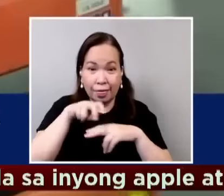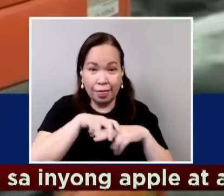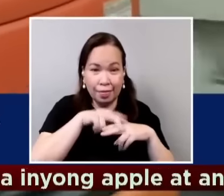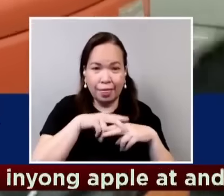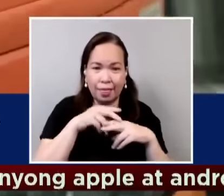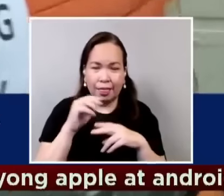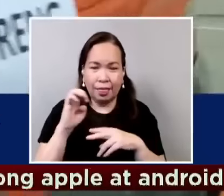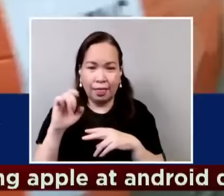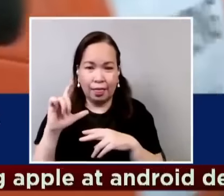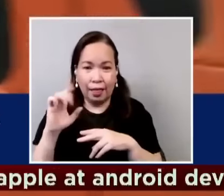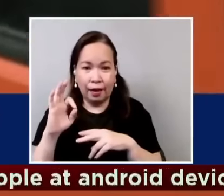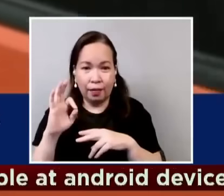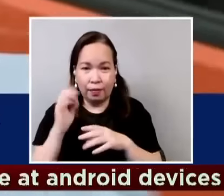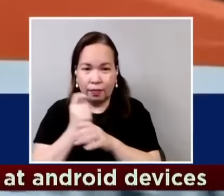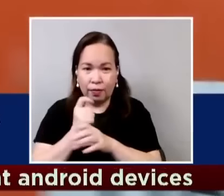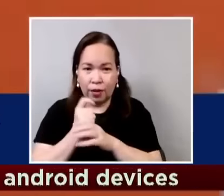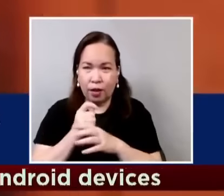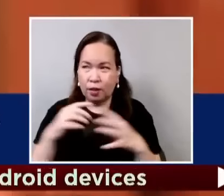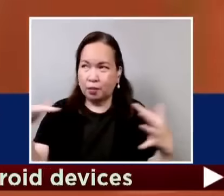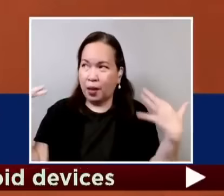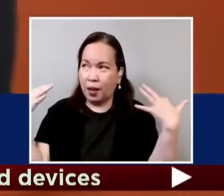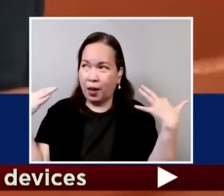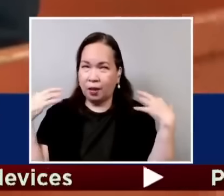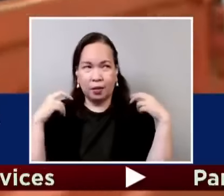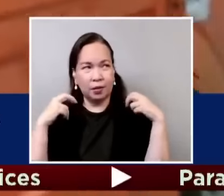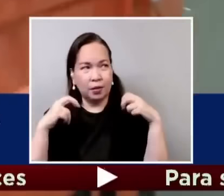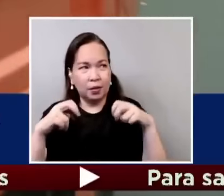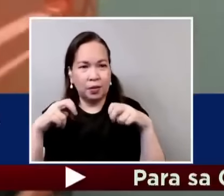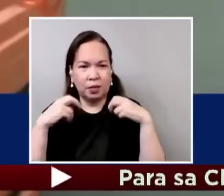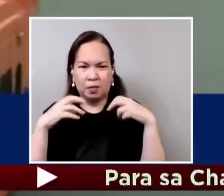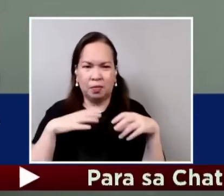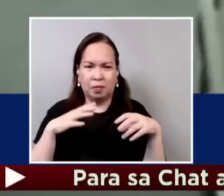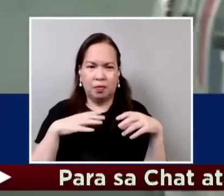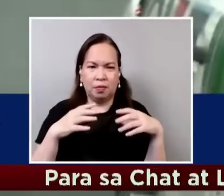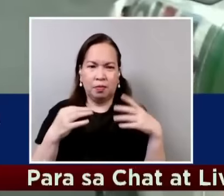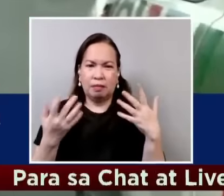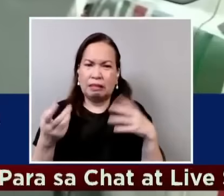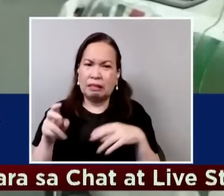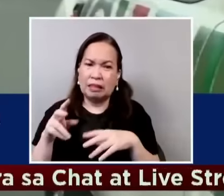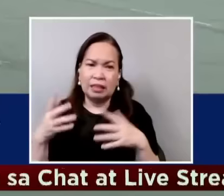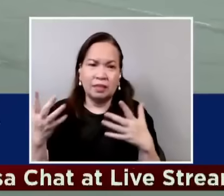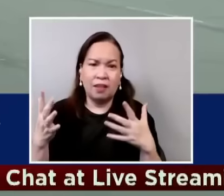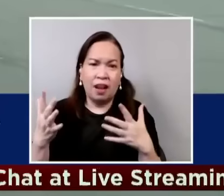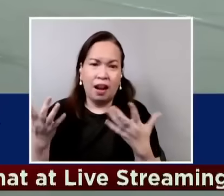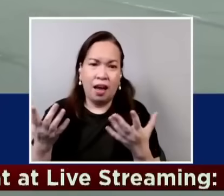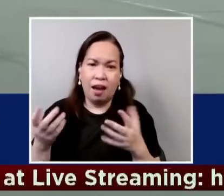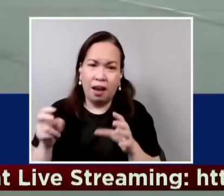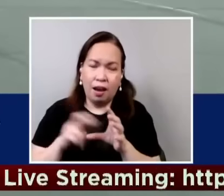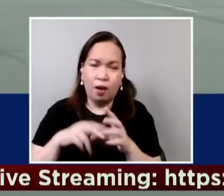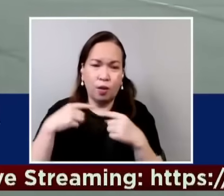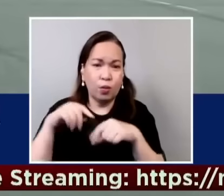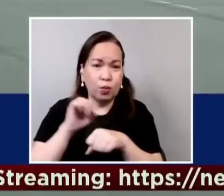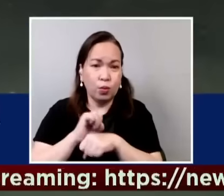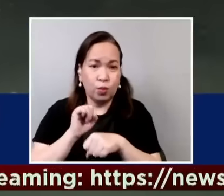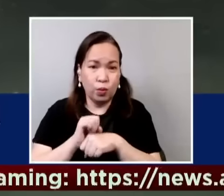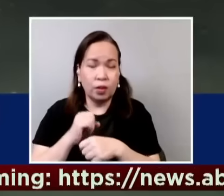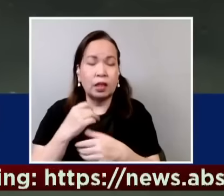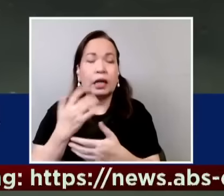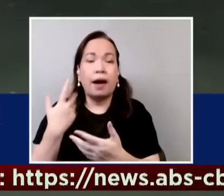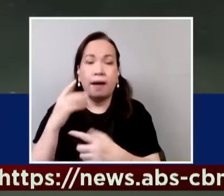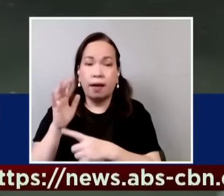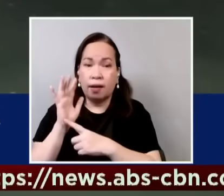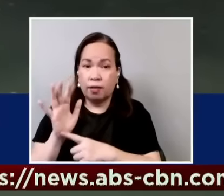truck, kita siya ng lahat ng dinadaanan. Wala kasi siyang masakyan agad papasok sa trabaho. May transport strike man